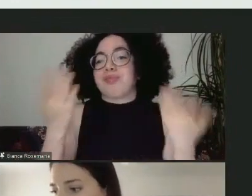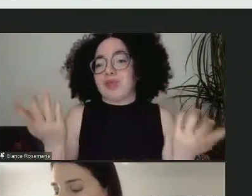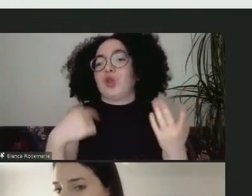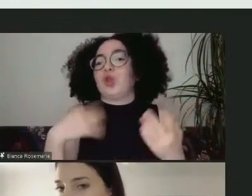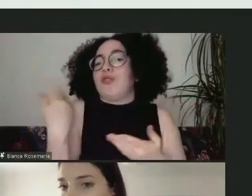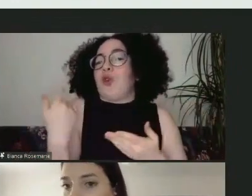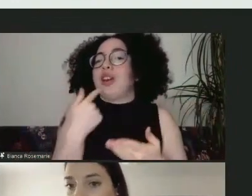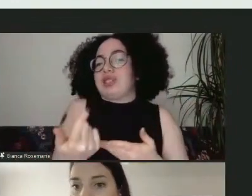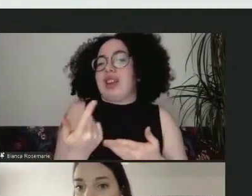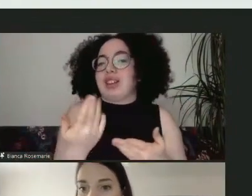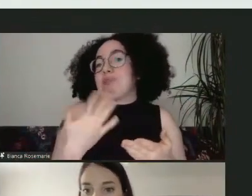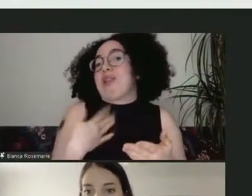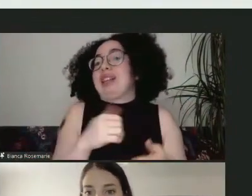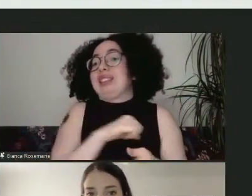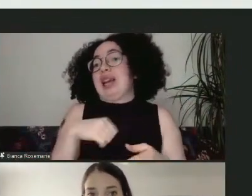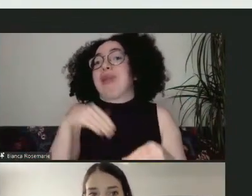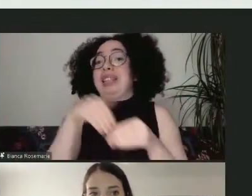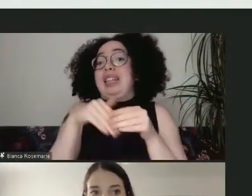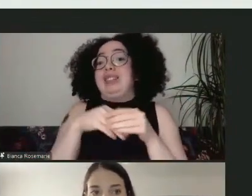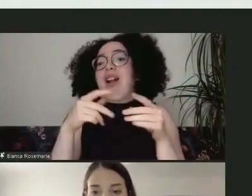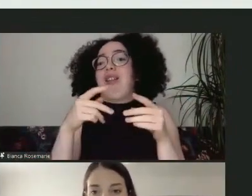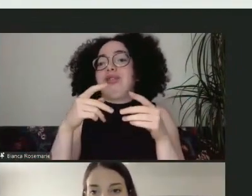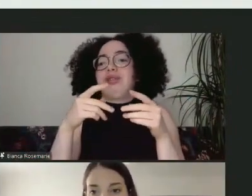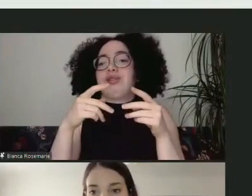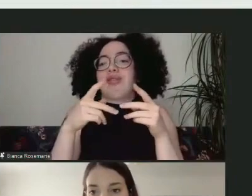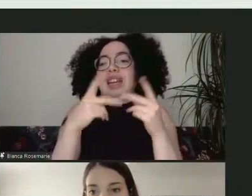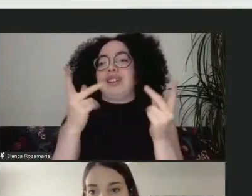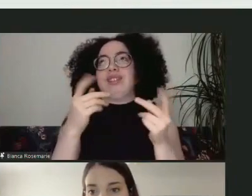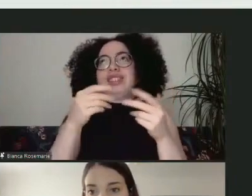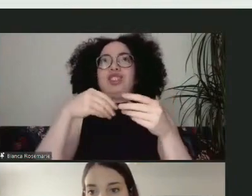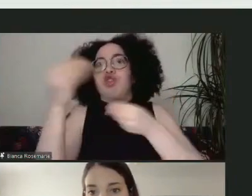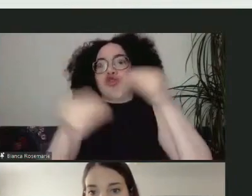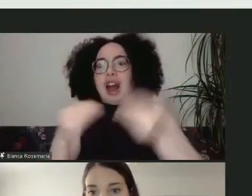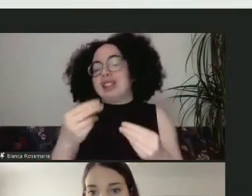ist. Und ich habe eh vorher schon gesagt,